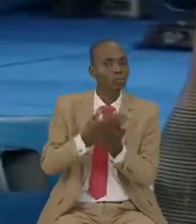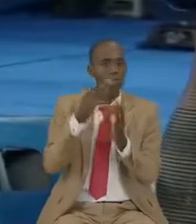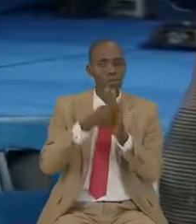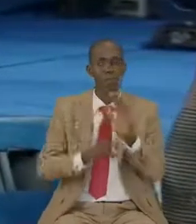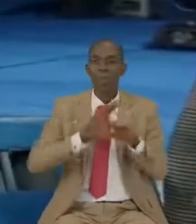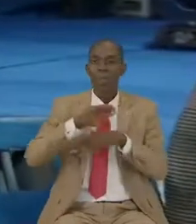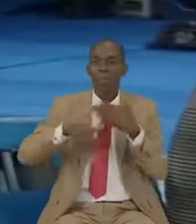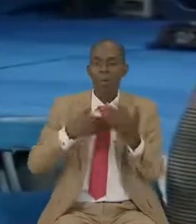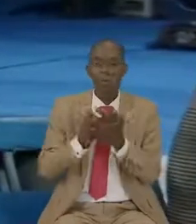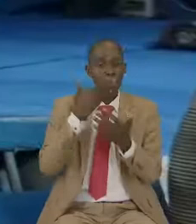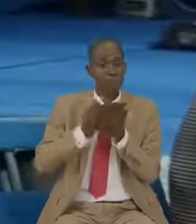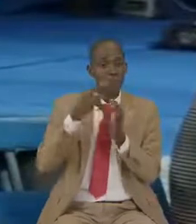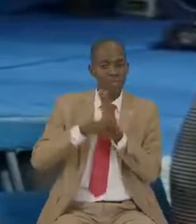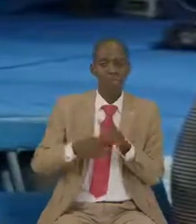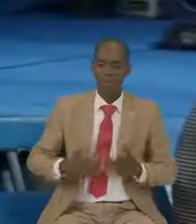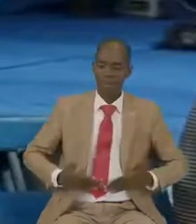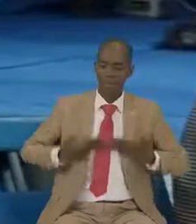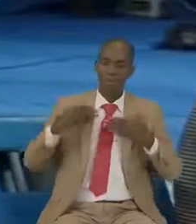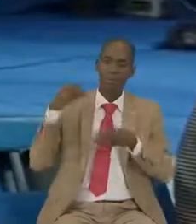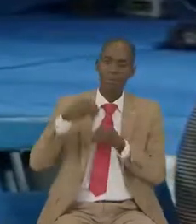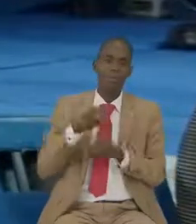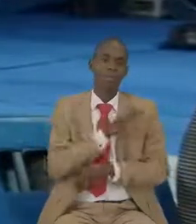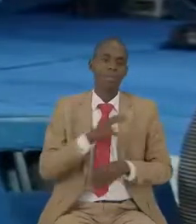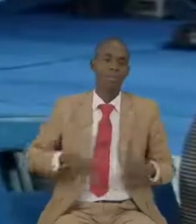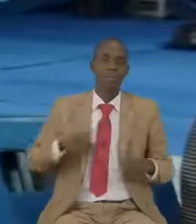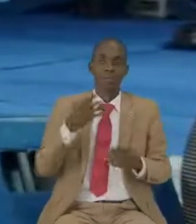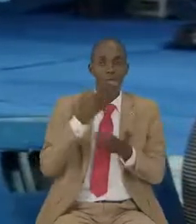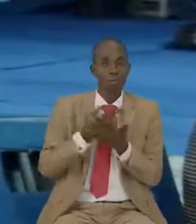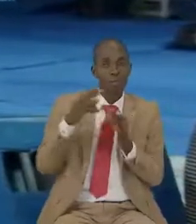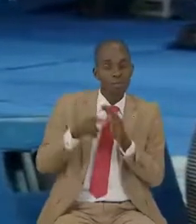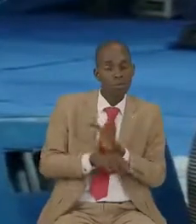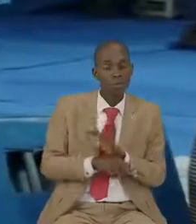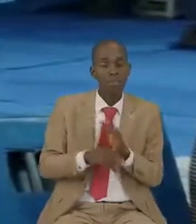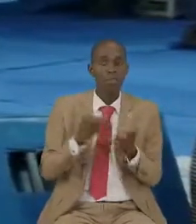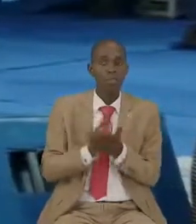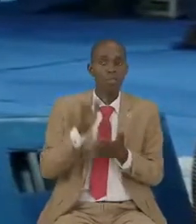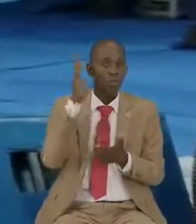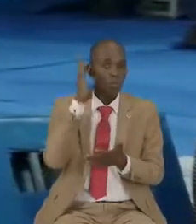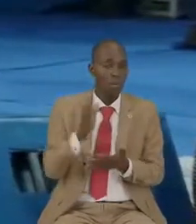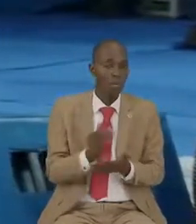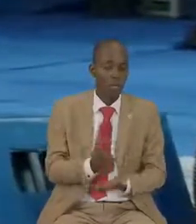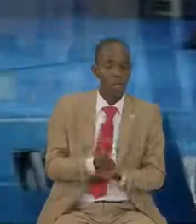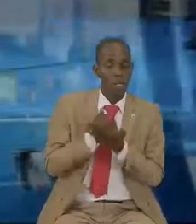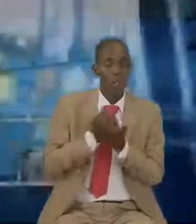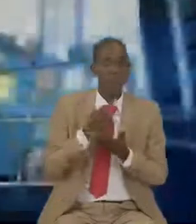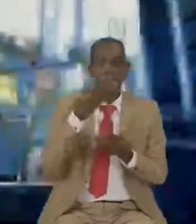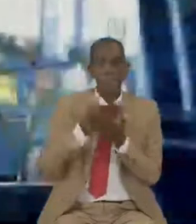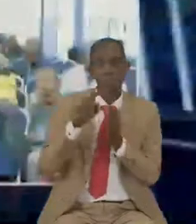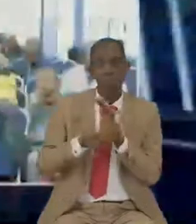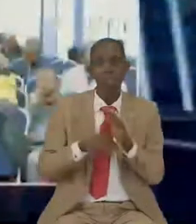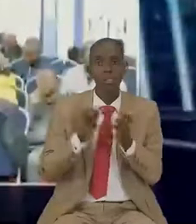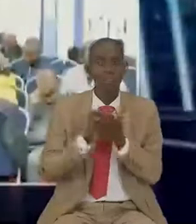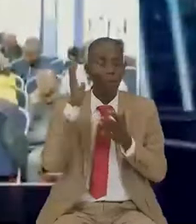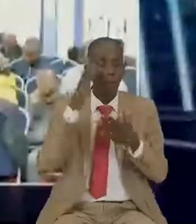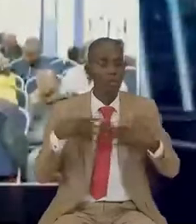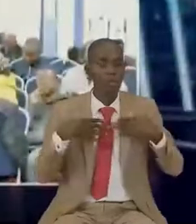bonté réside en lui. La bonté qui doit aider, la bonté qui va guérir,